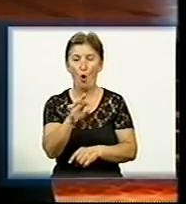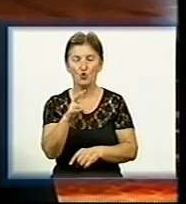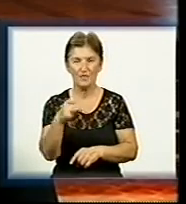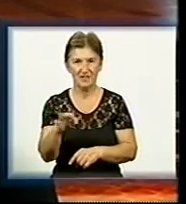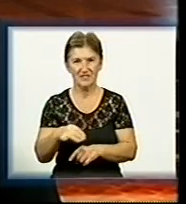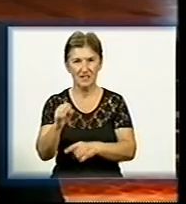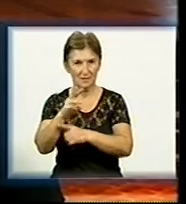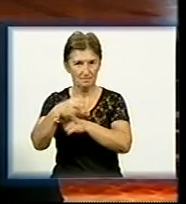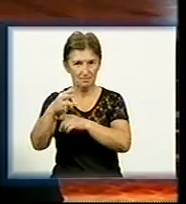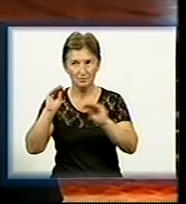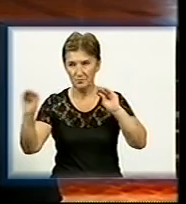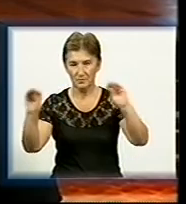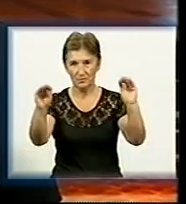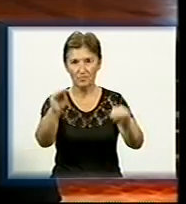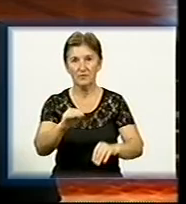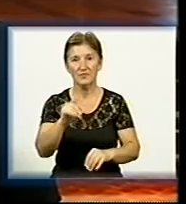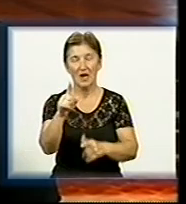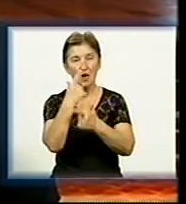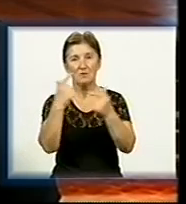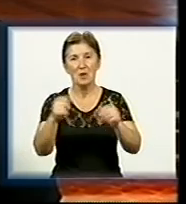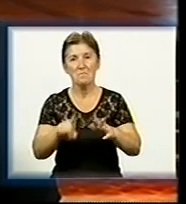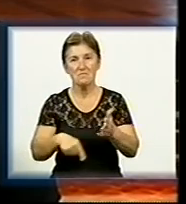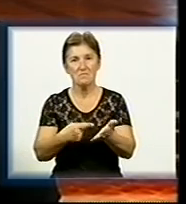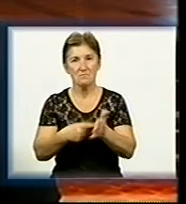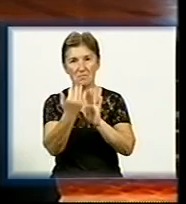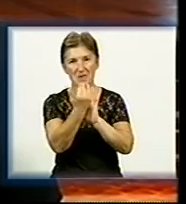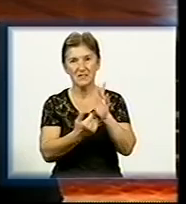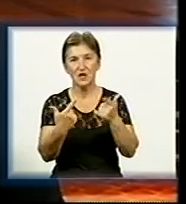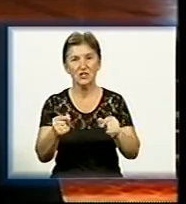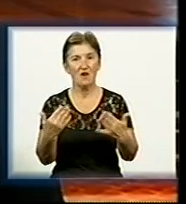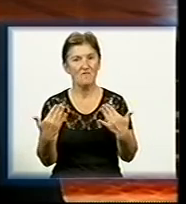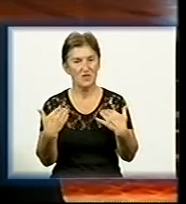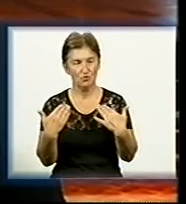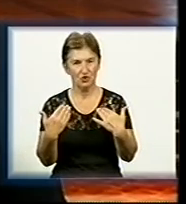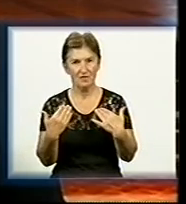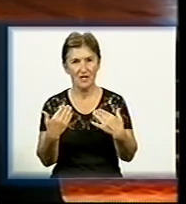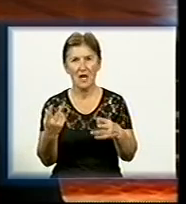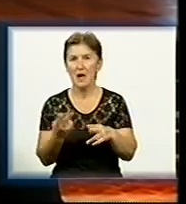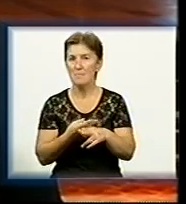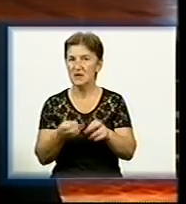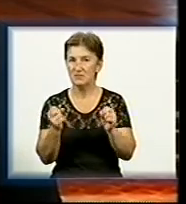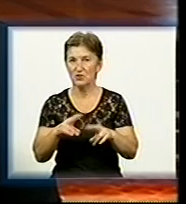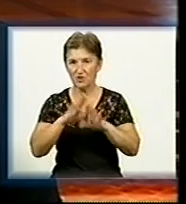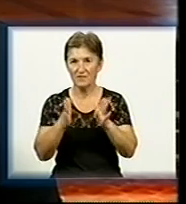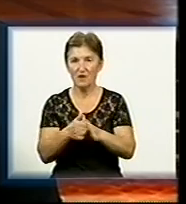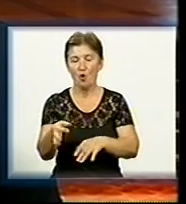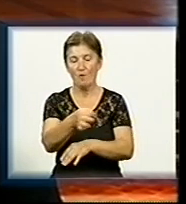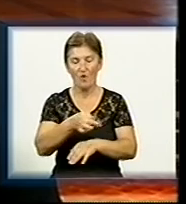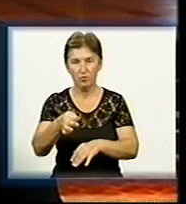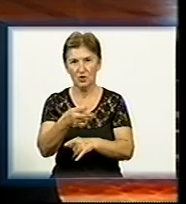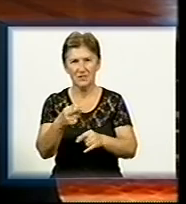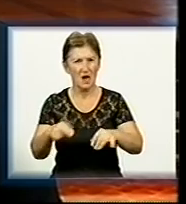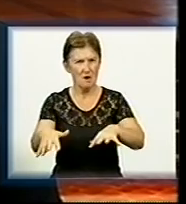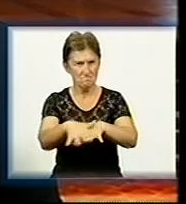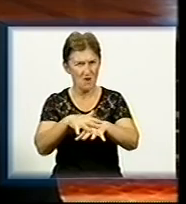Управління надзвичайних ситуацій оголосило список місць, де відпочивати безпечно. Всього в області таких зон для